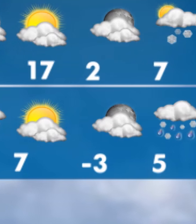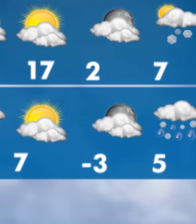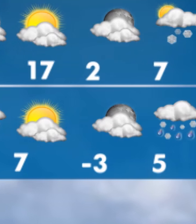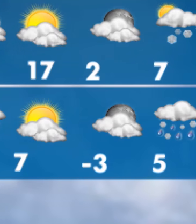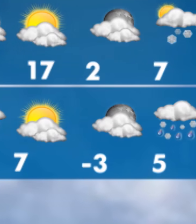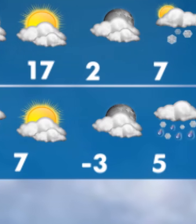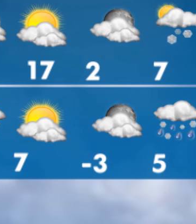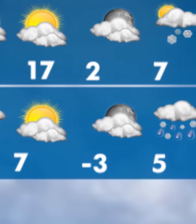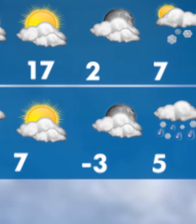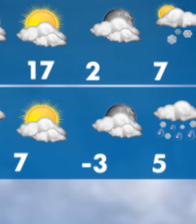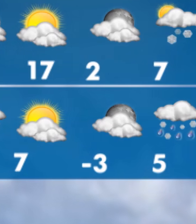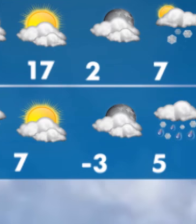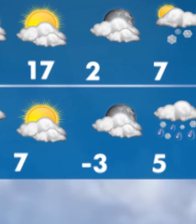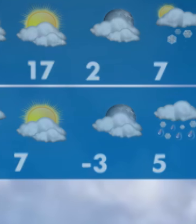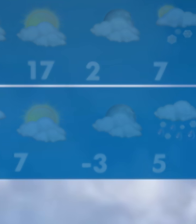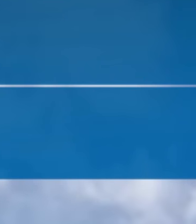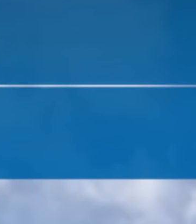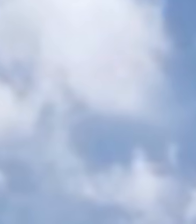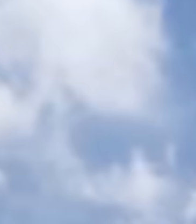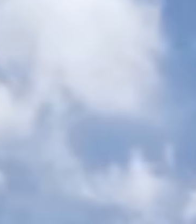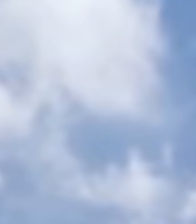хүйтэн өдөртөө үүлшиж 8 хэм дулаан.